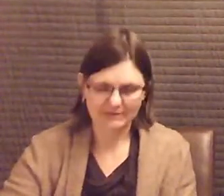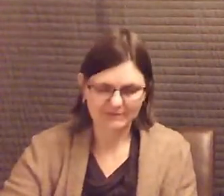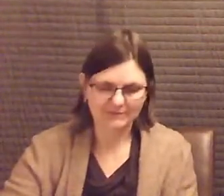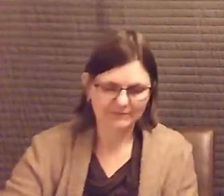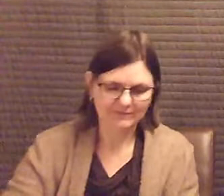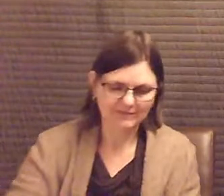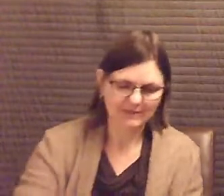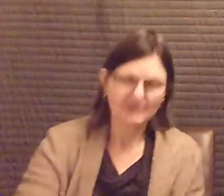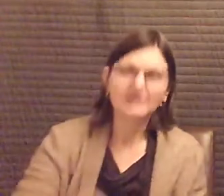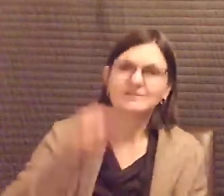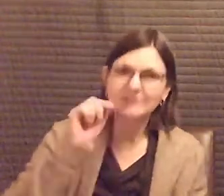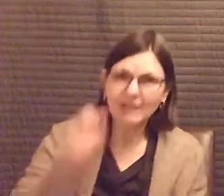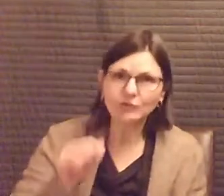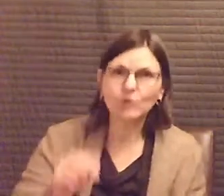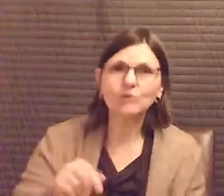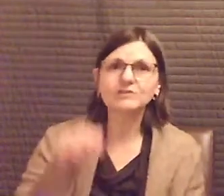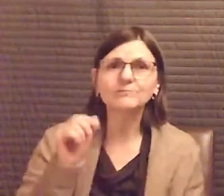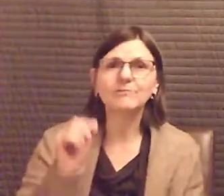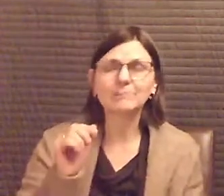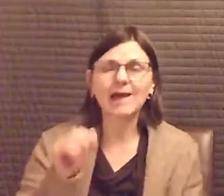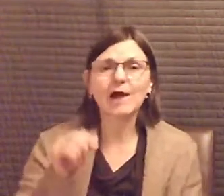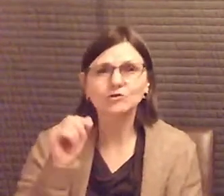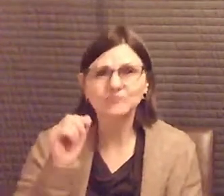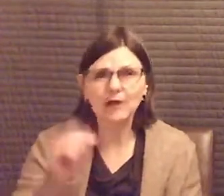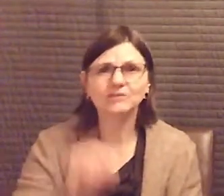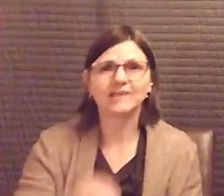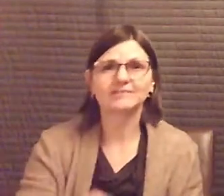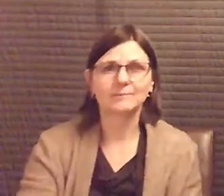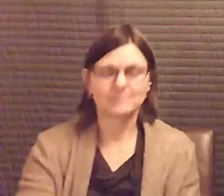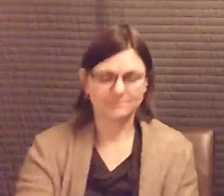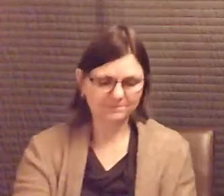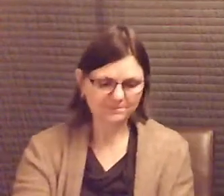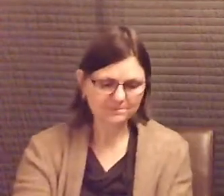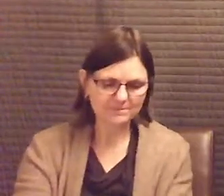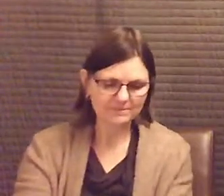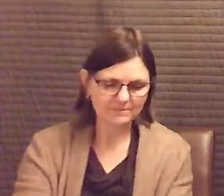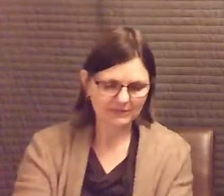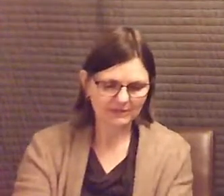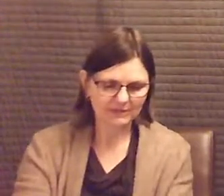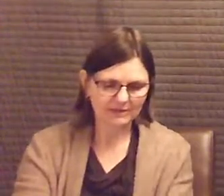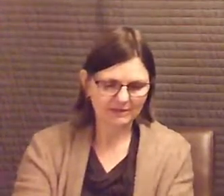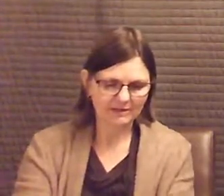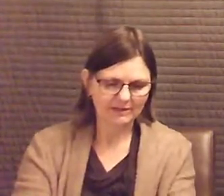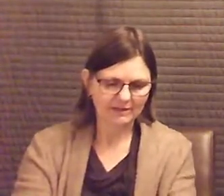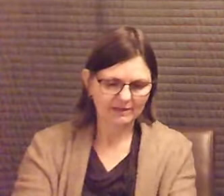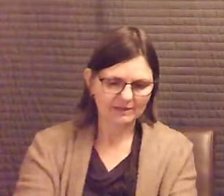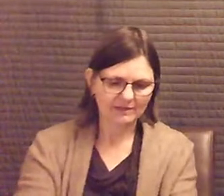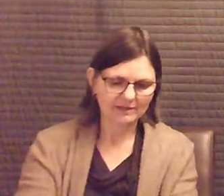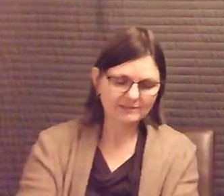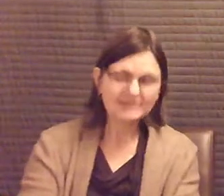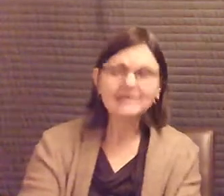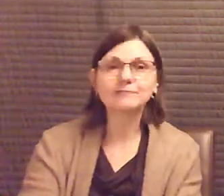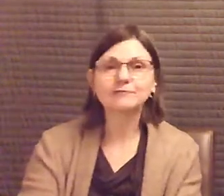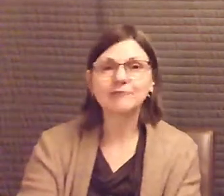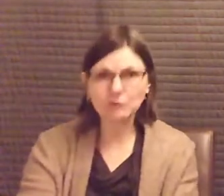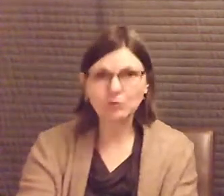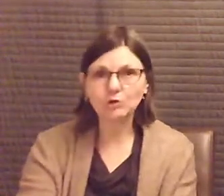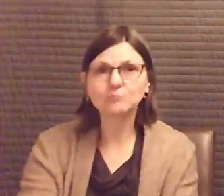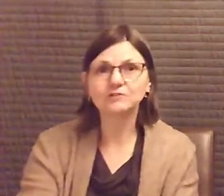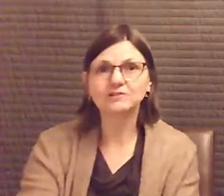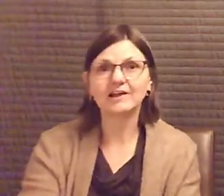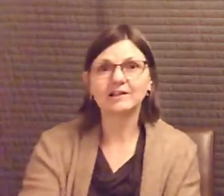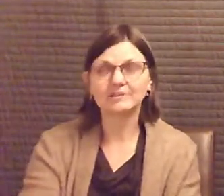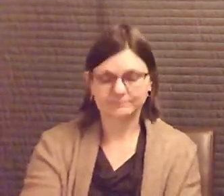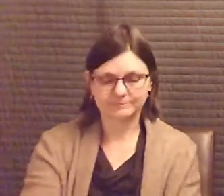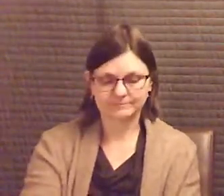doos en de week dat god type pla op zo'n zenden dus server software op de lift het de die naam van vader